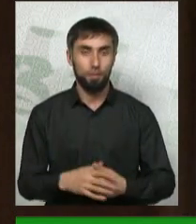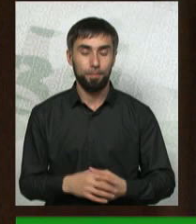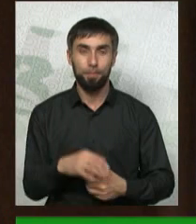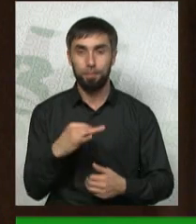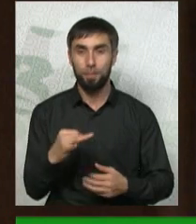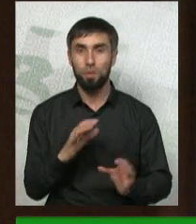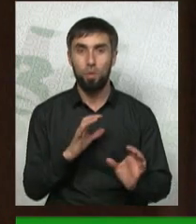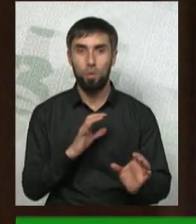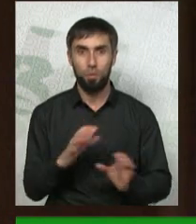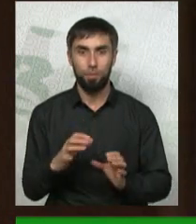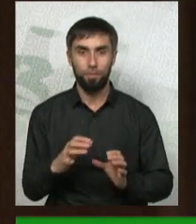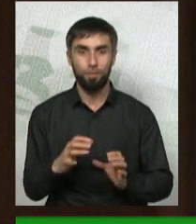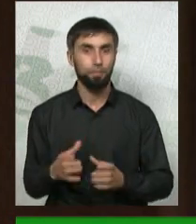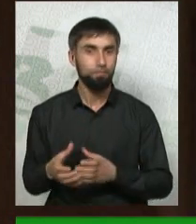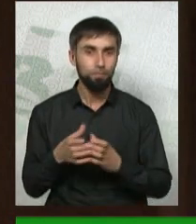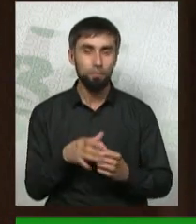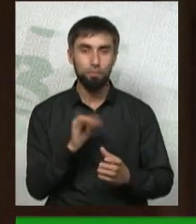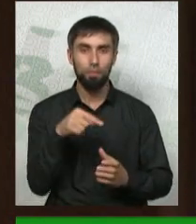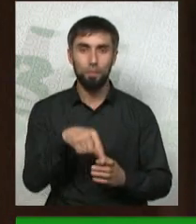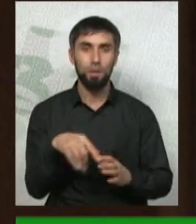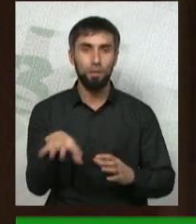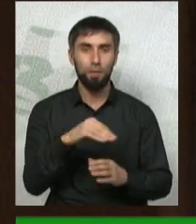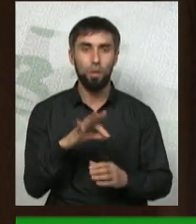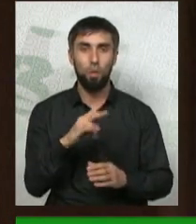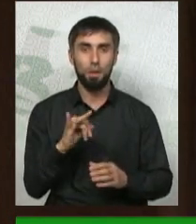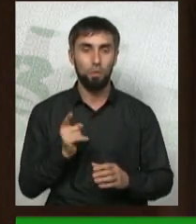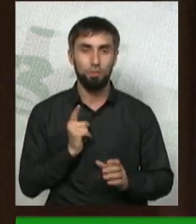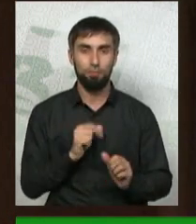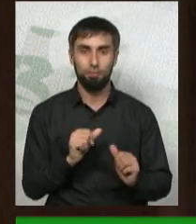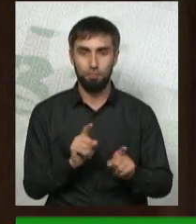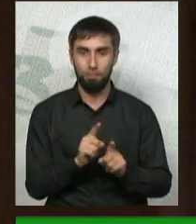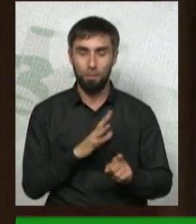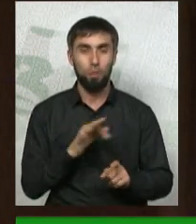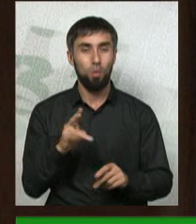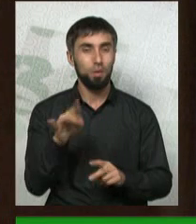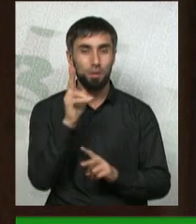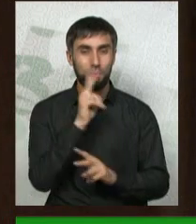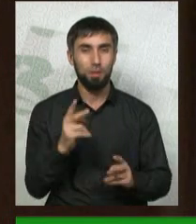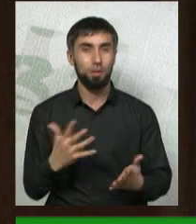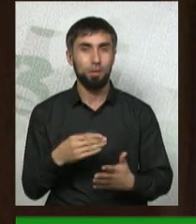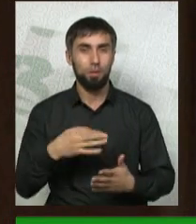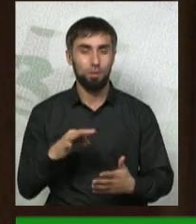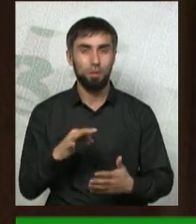и обеспечили сохранность данных объектов. Возможно, они не обладали